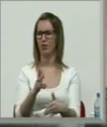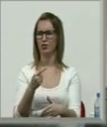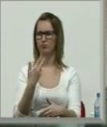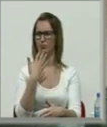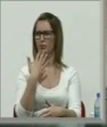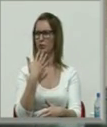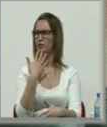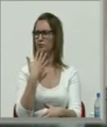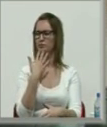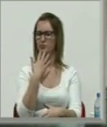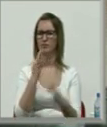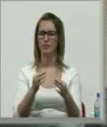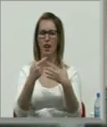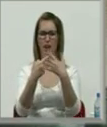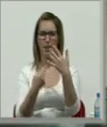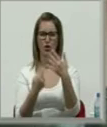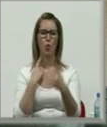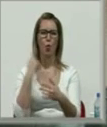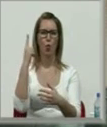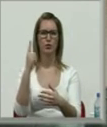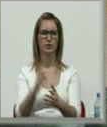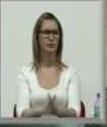wstrzymał? Dziękuję bardzo.